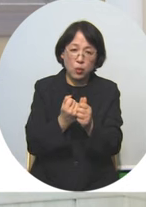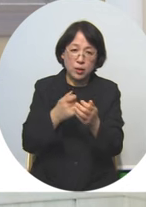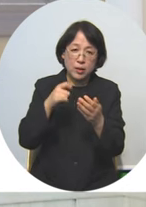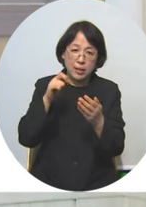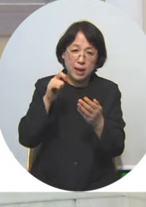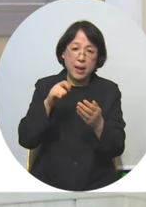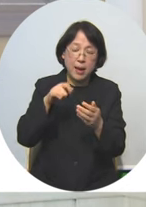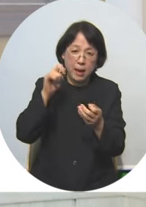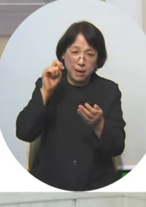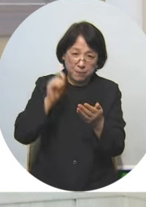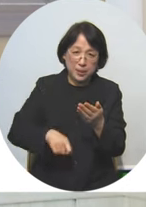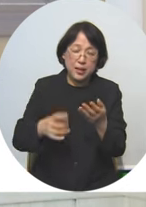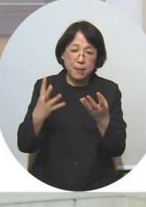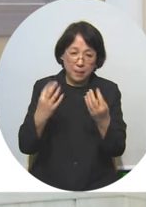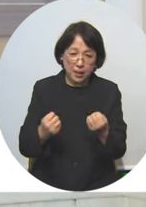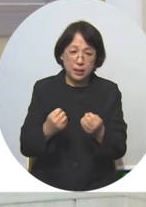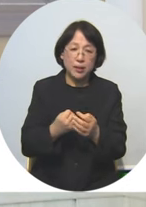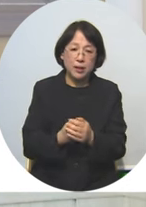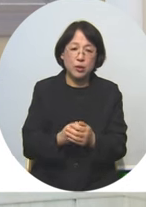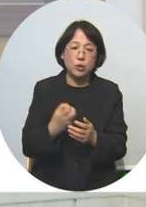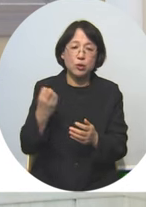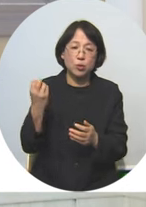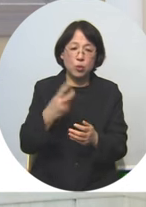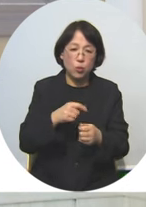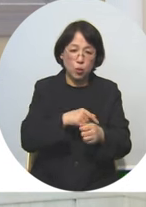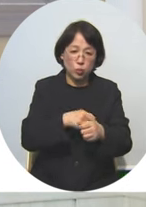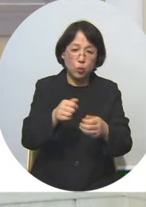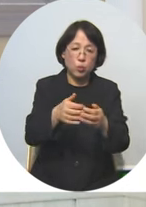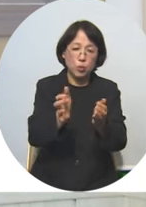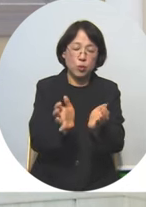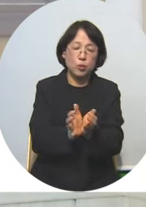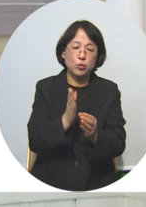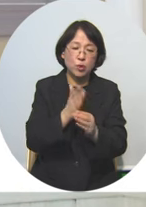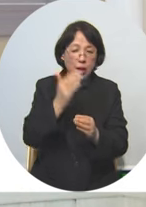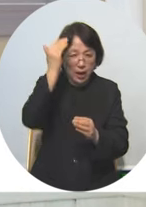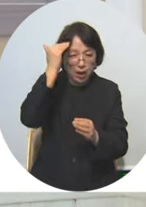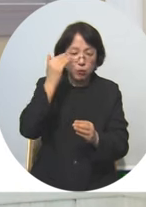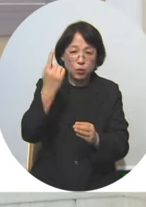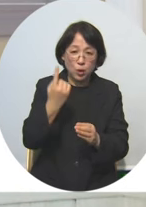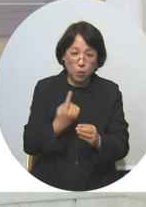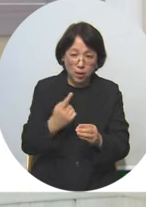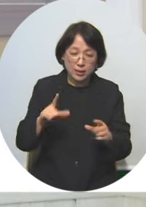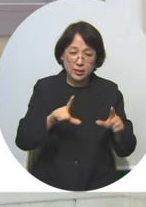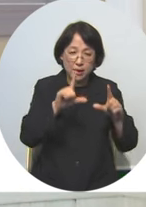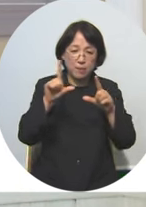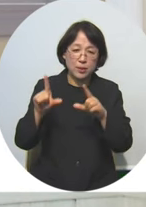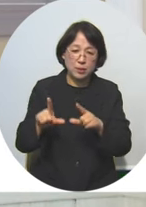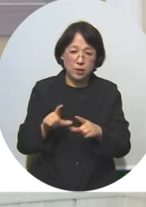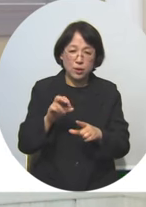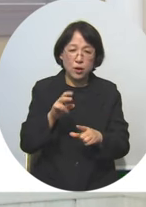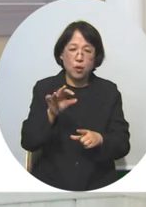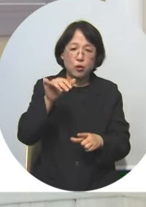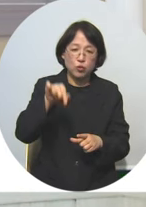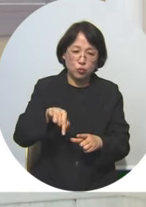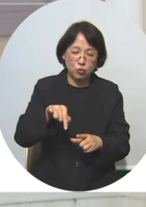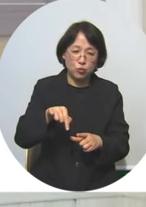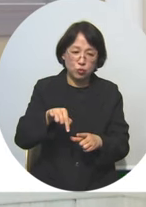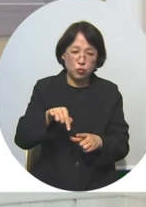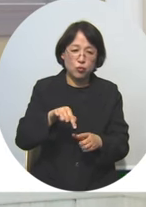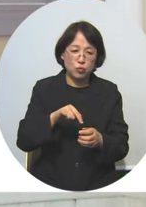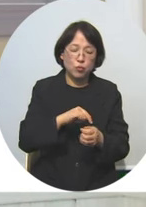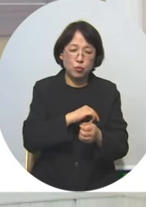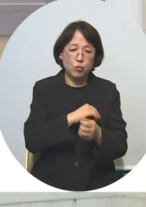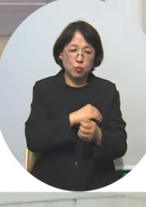또 그리고 동포분들 중에 한국에 체류하면서 영주권이나 국적 선호가 높아서 이제